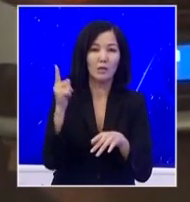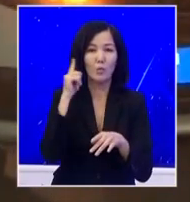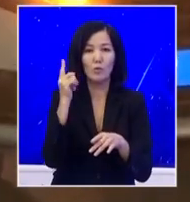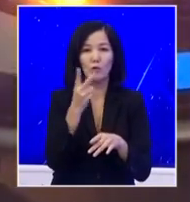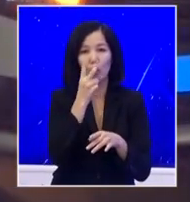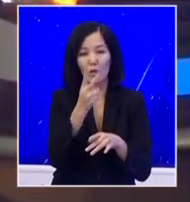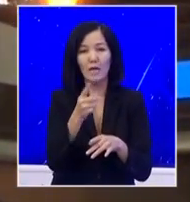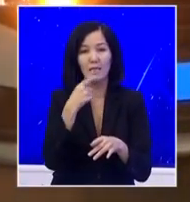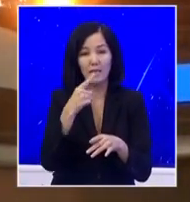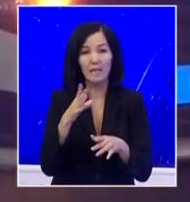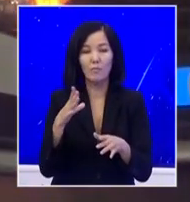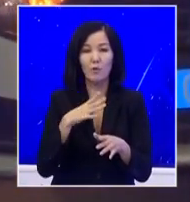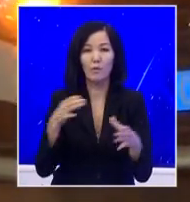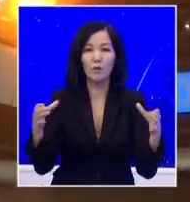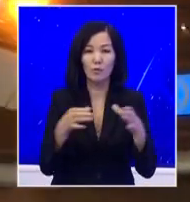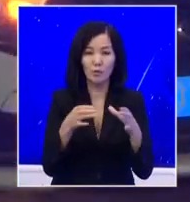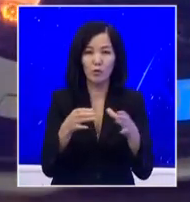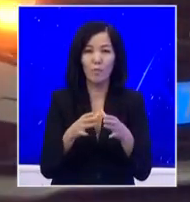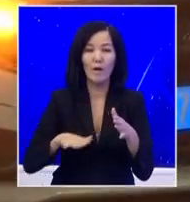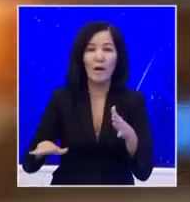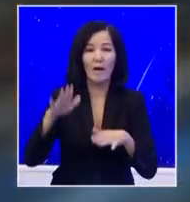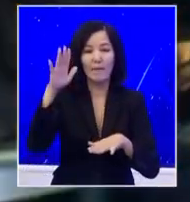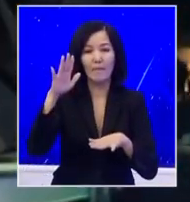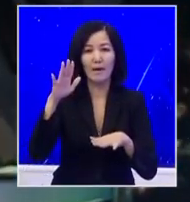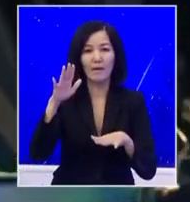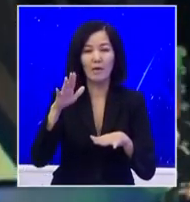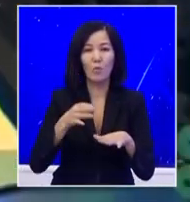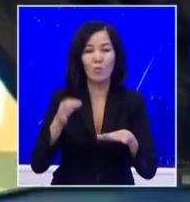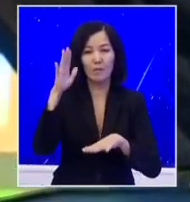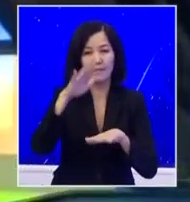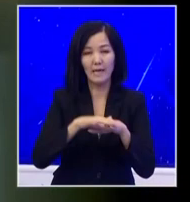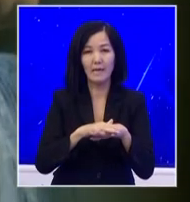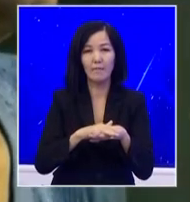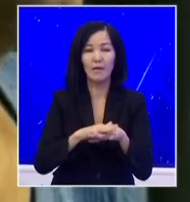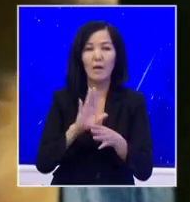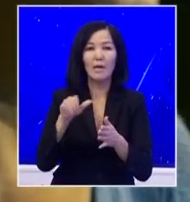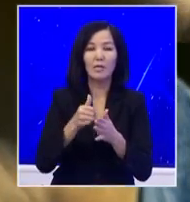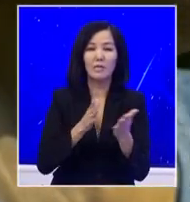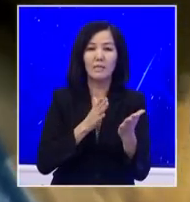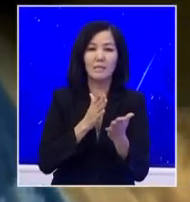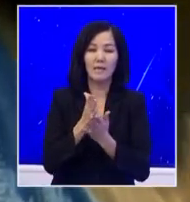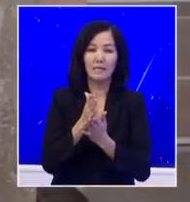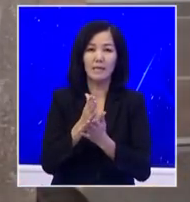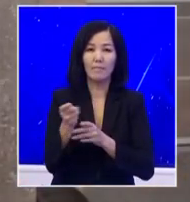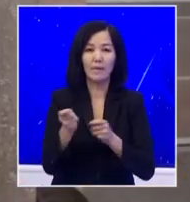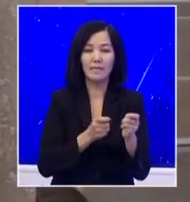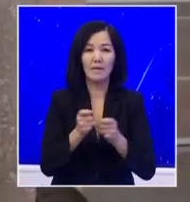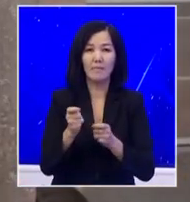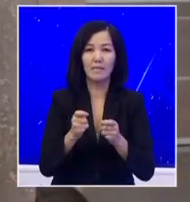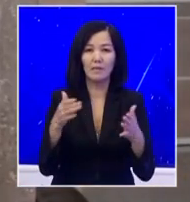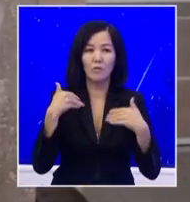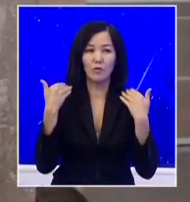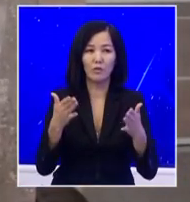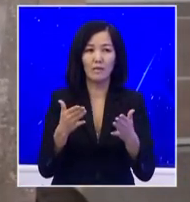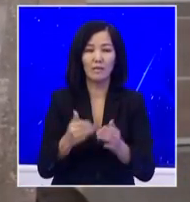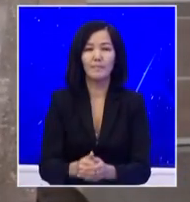хәм тілі бола білген осы топқа аймақ басшысының алғысын облыстық ішкі саясат басқармасының басшысы жеткізді. Ақпарат саласында жұмыс